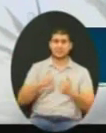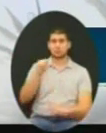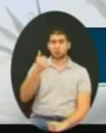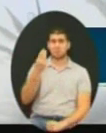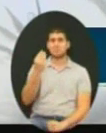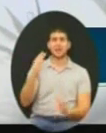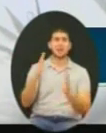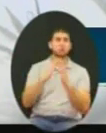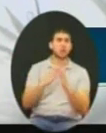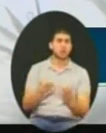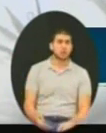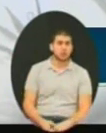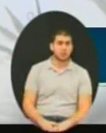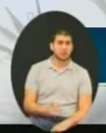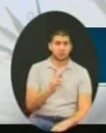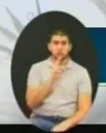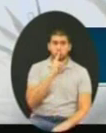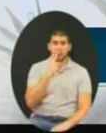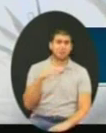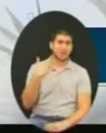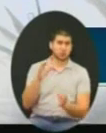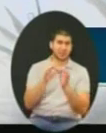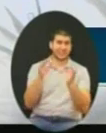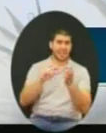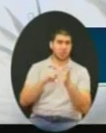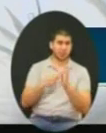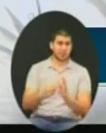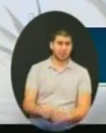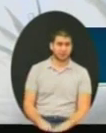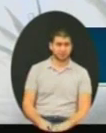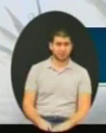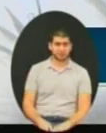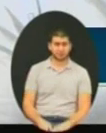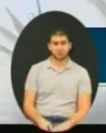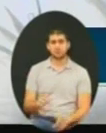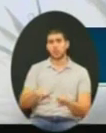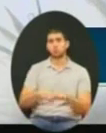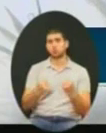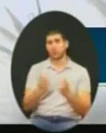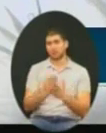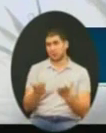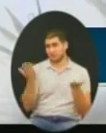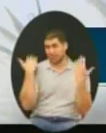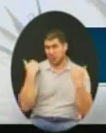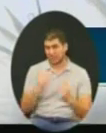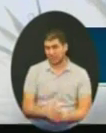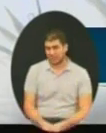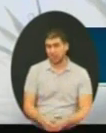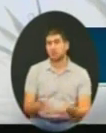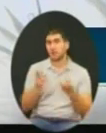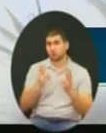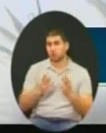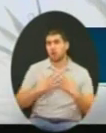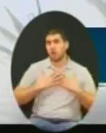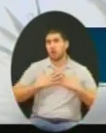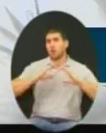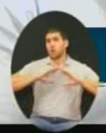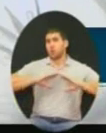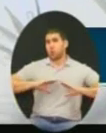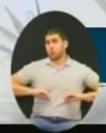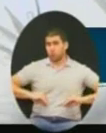מחיר למשתכן. אז אתה אומר... וזה שנתיים אחרי שהתחילה התוכנית. אוקיי, אז המשבר מאחורינו? אפשר לנשום